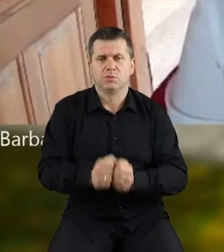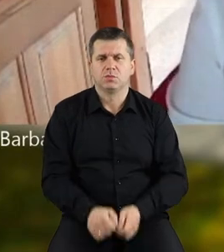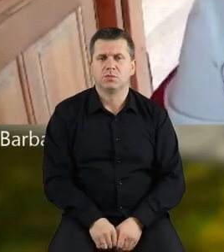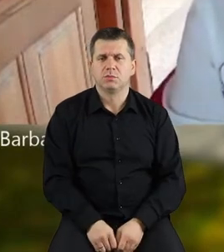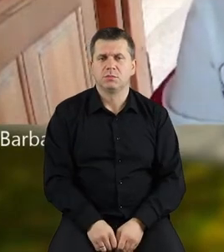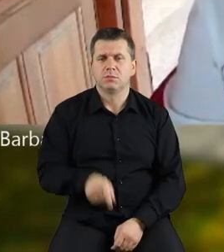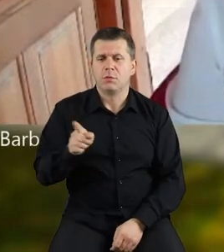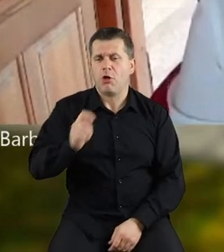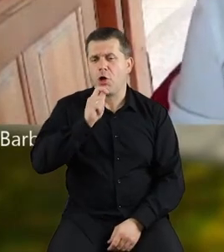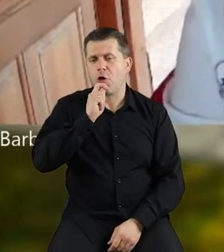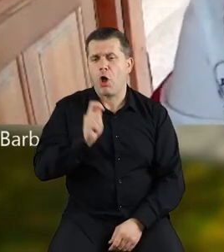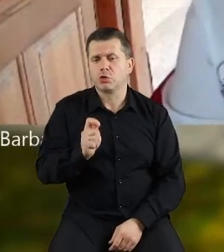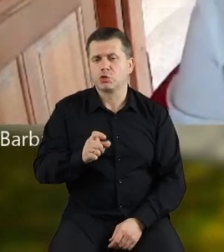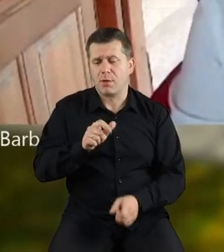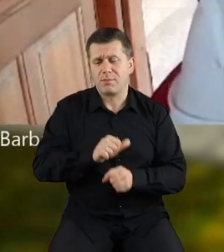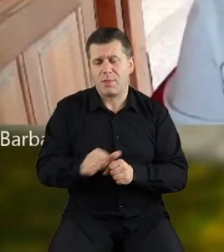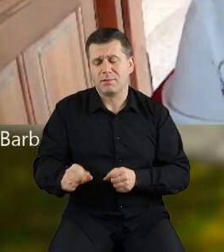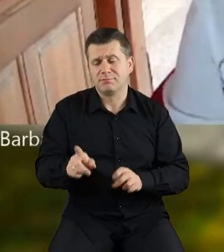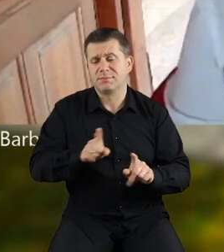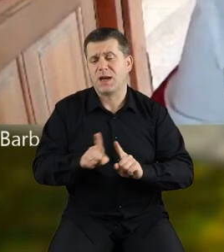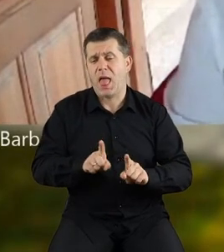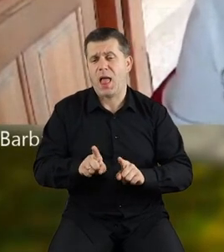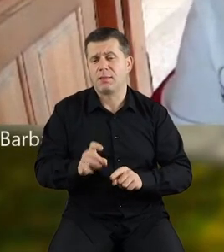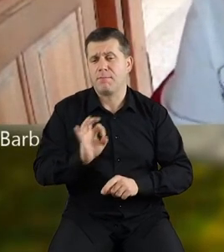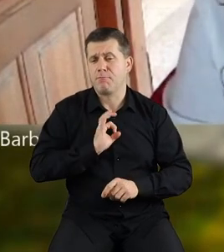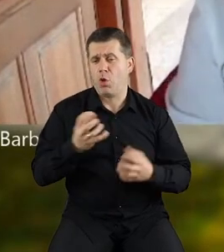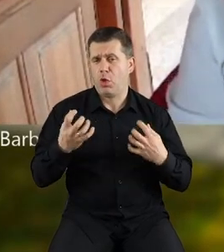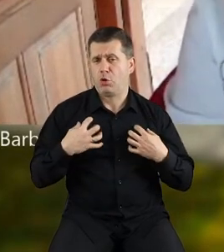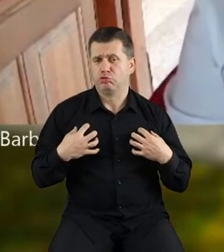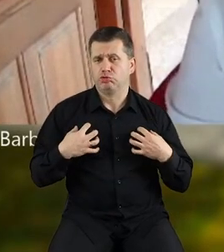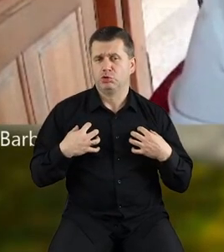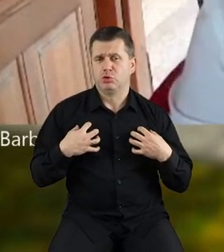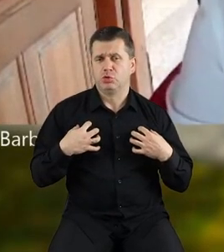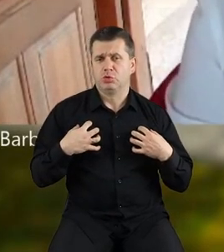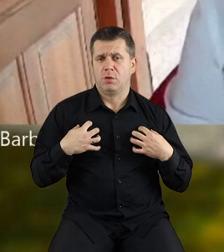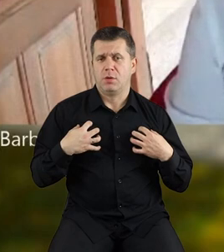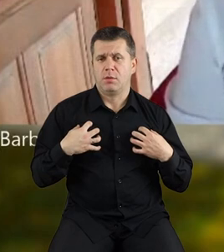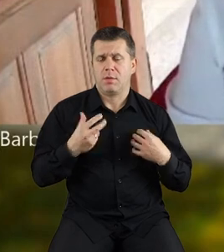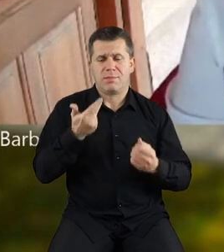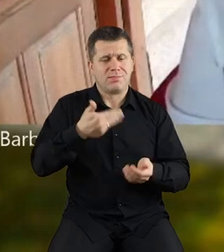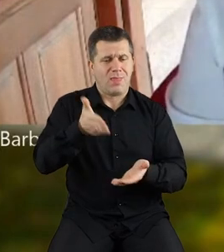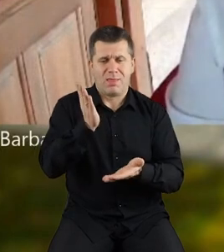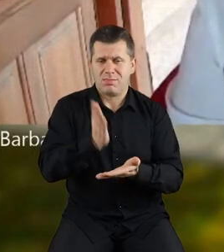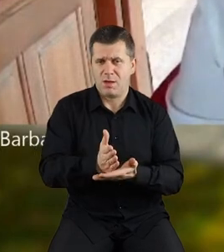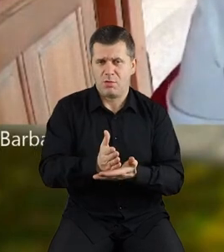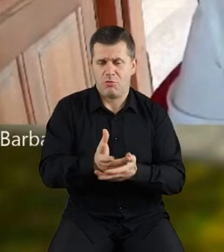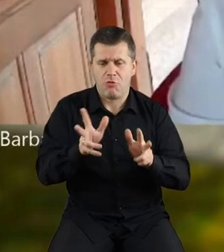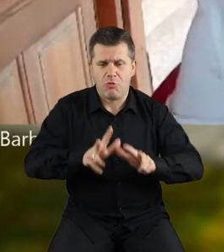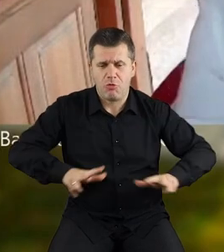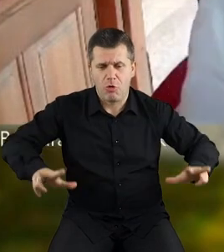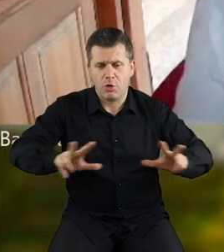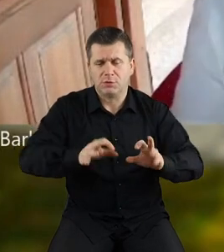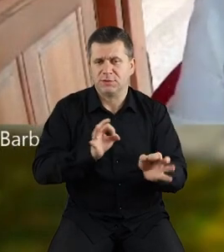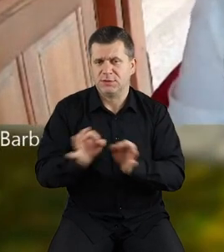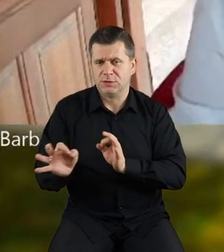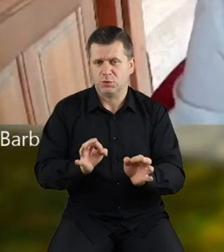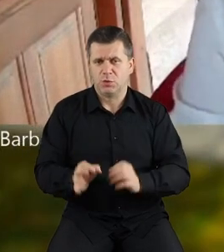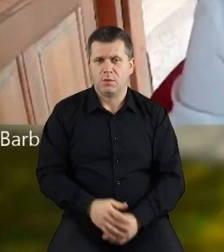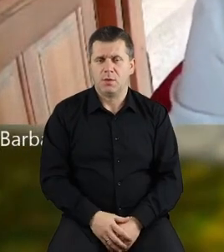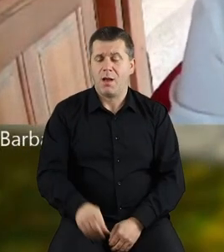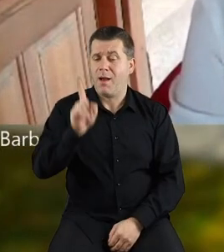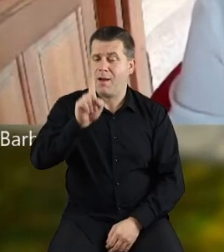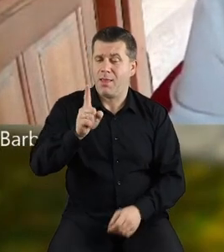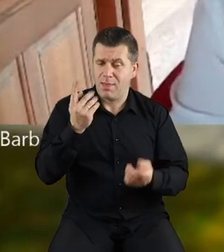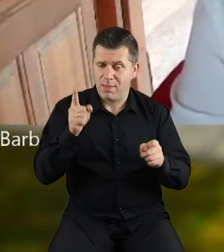odnaleźć. Gorzko jest takim traumatycznym śladem mojego życia, nie tylko rodzinnej